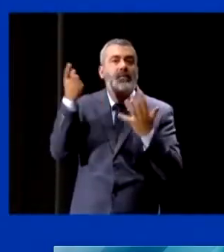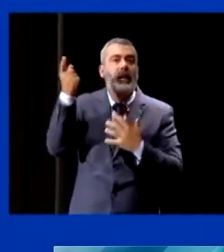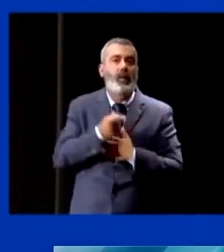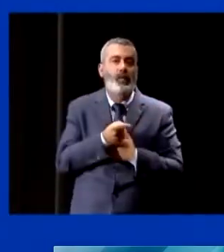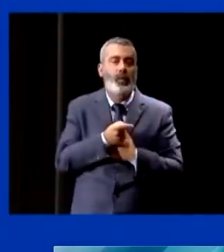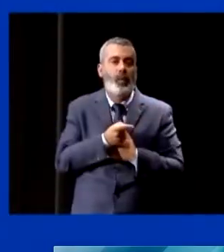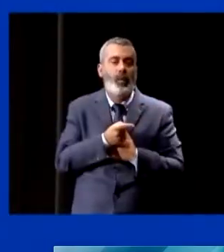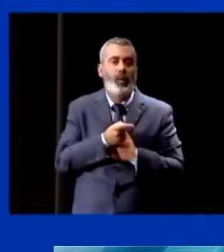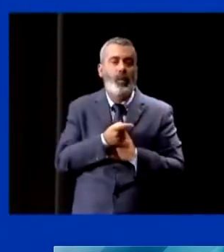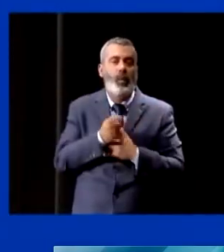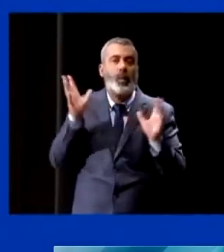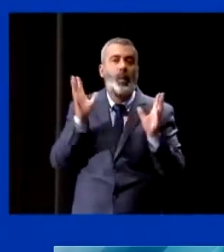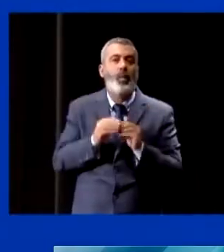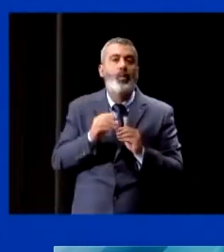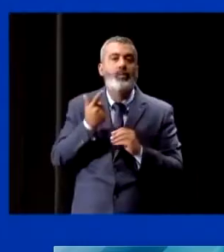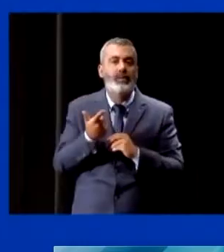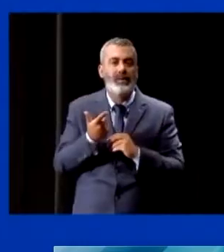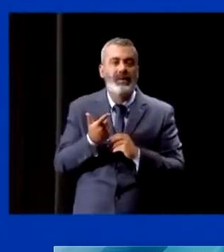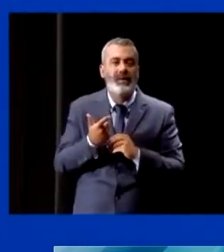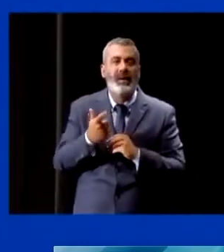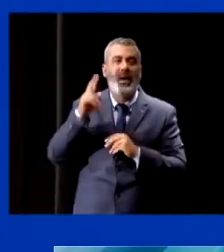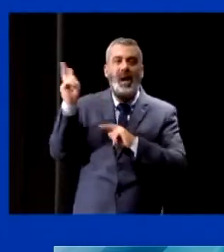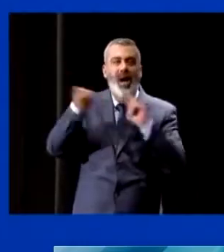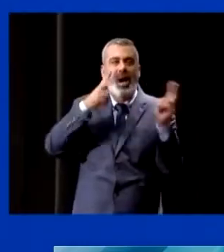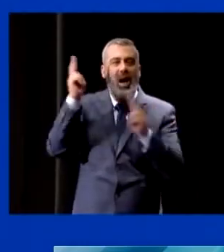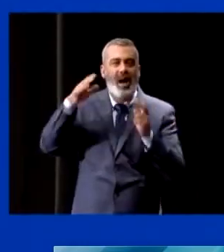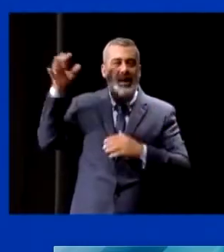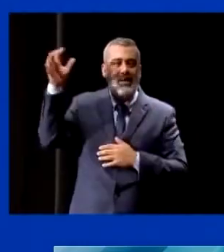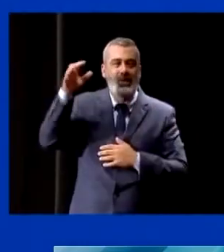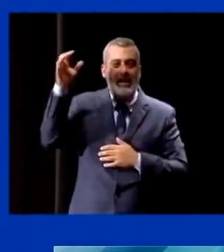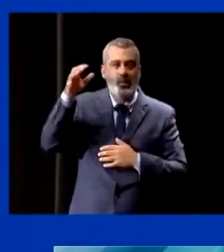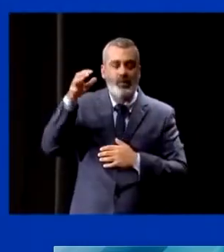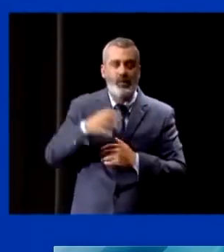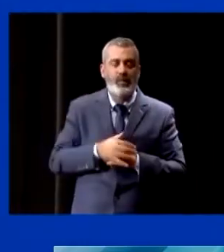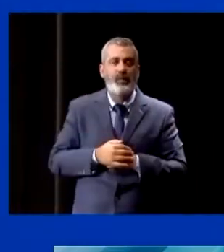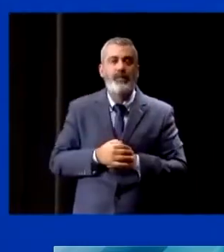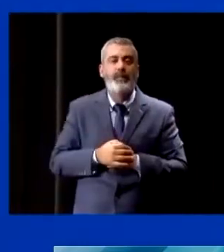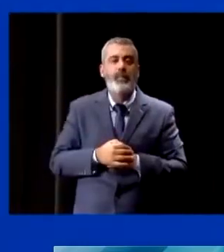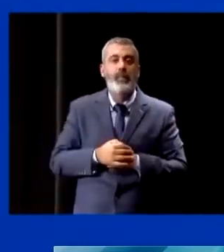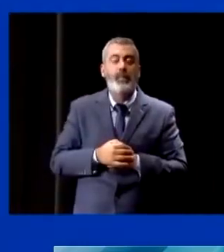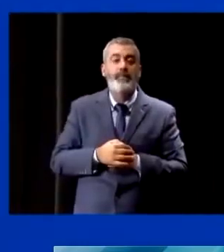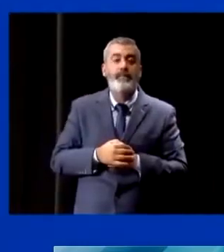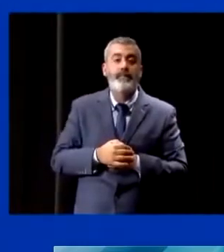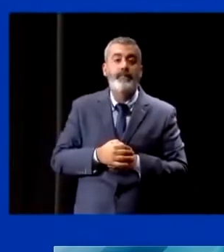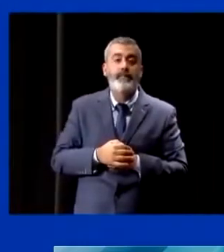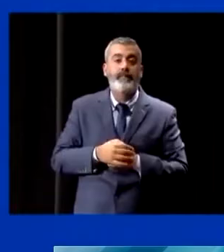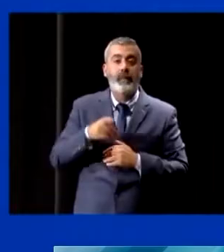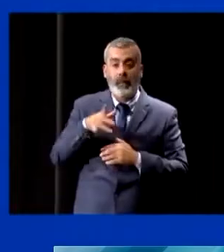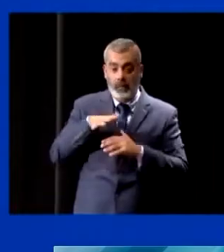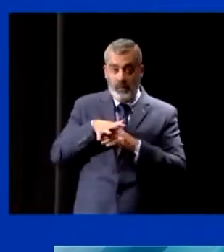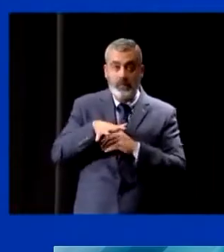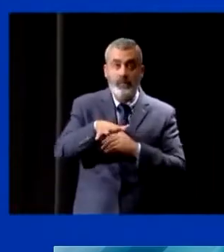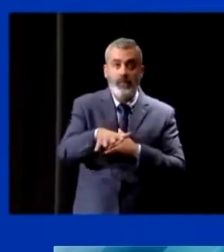την συμμετοχή των ανανεώσιμων πηγών στο ενεργειακό μείγμα το ηλεκτρικό, και πηγαίνουμε ταχύτατα